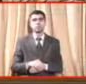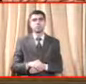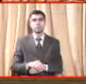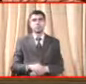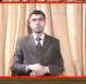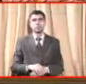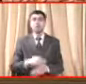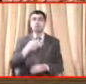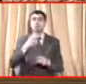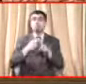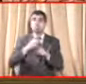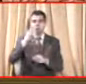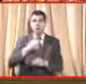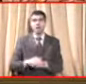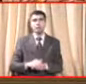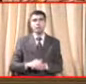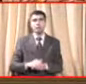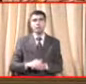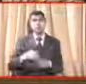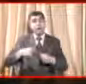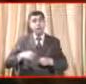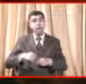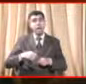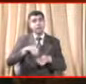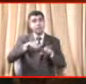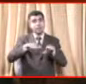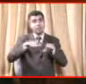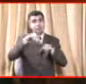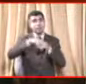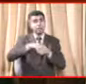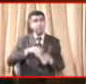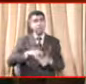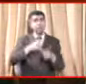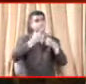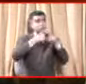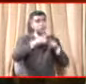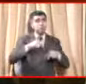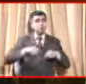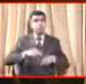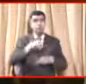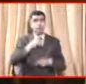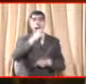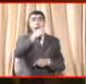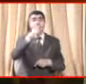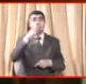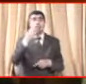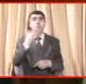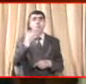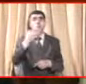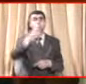تفضل. بسم الله الرحمن الرحيم. السيد الرئيس المحترم، الساده الوزراء المحترمون، رمضان مبارك على الجميع ان شاء